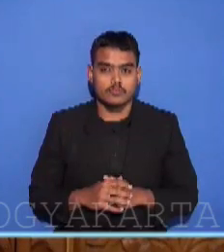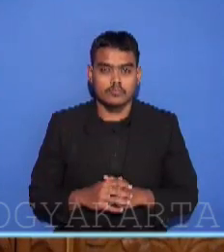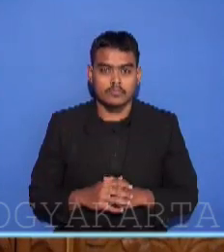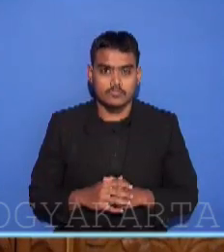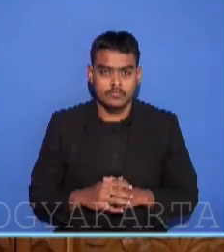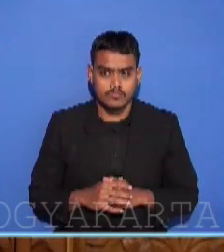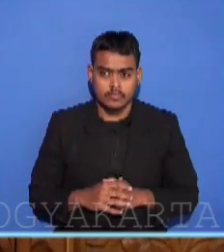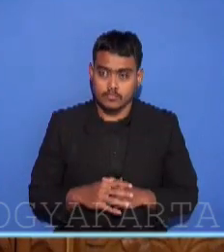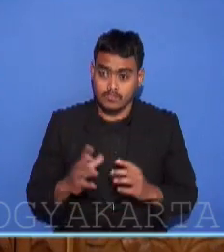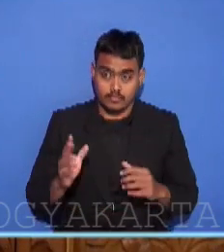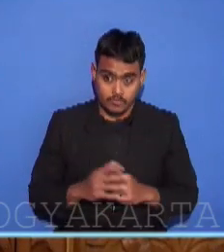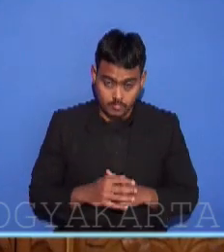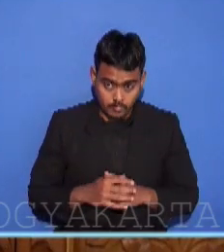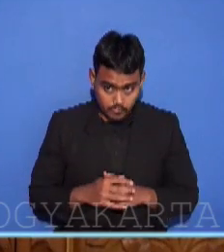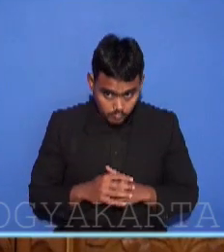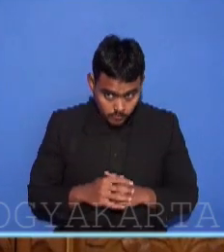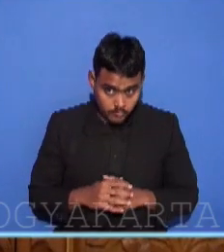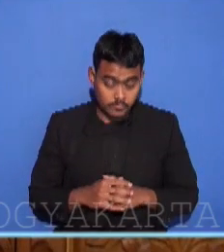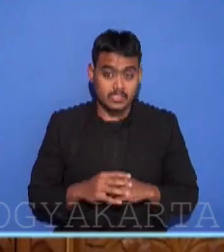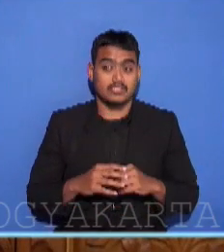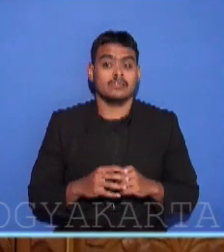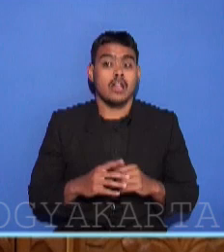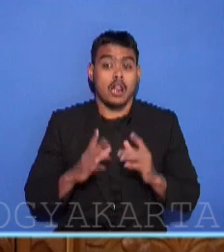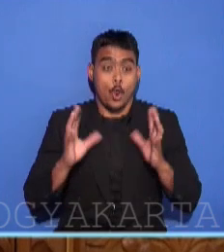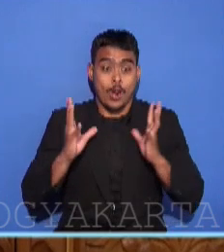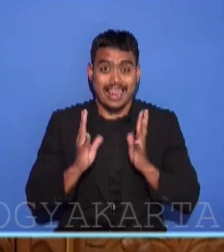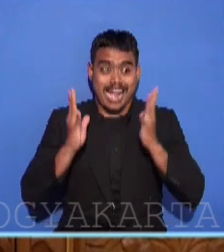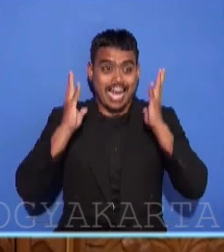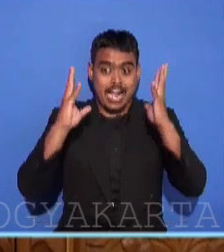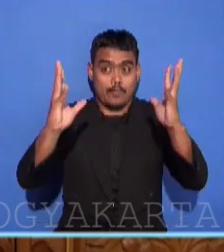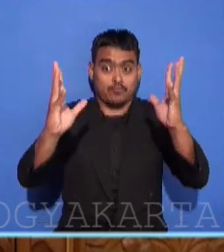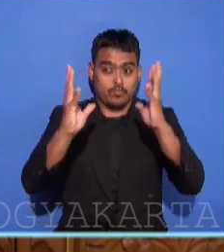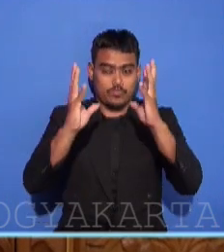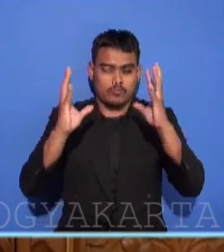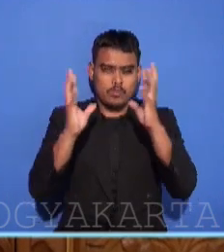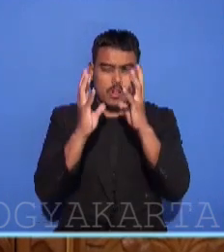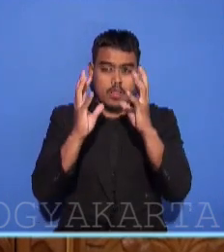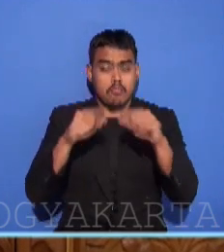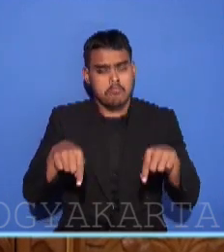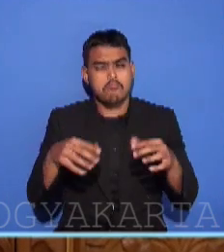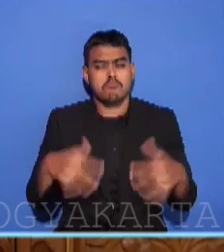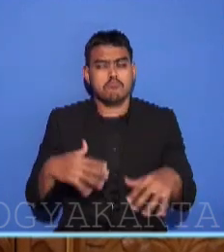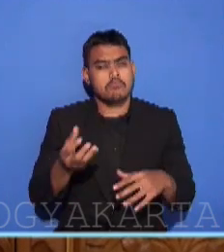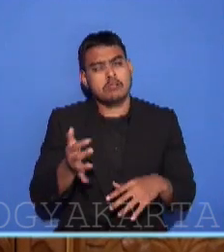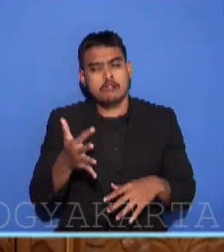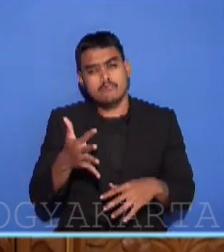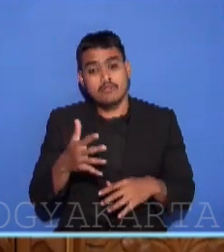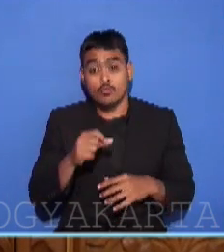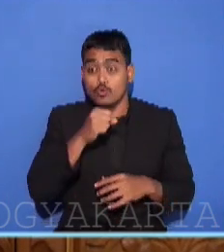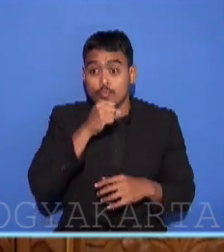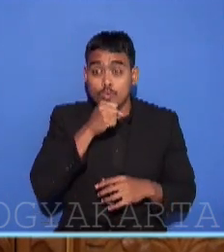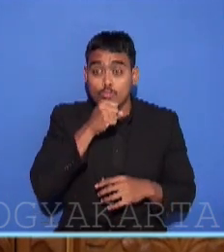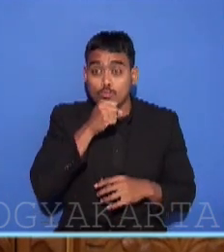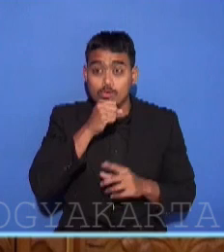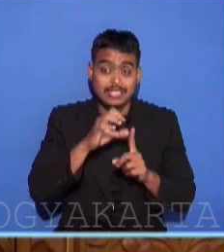Randu Alas Sekar abrit wedales jenis tanaman ingkang sampun longko tanaman enggang sakit ngancik umur atau santan